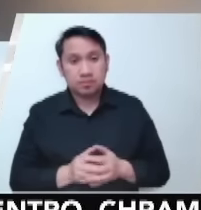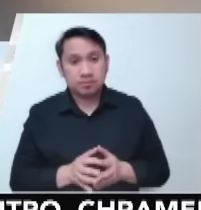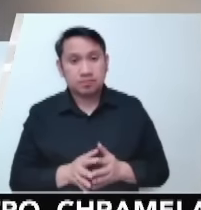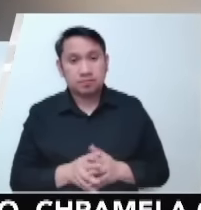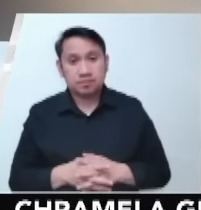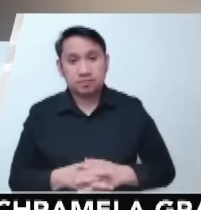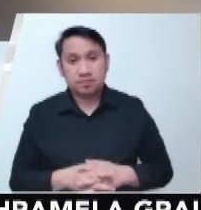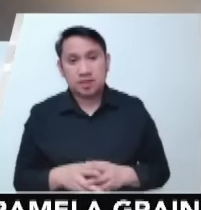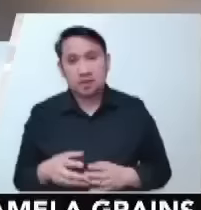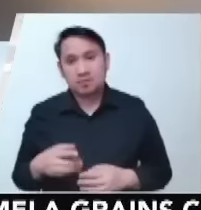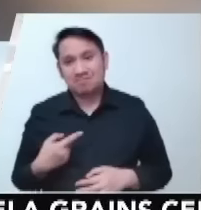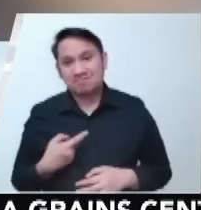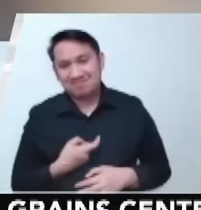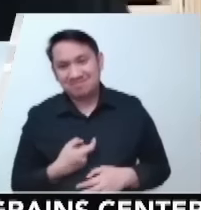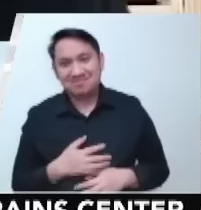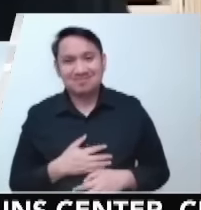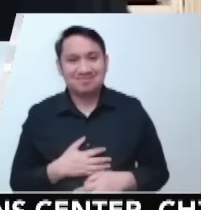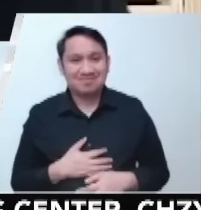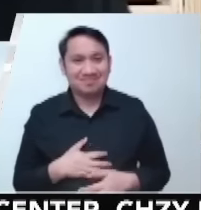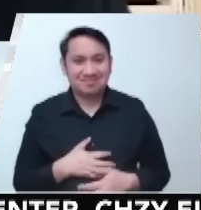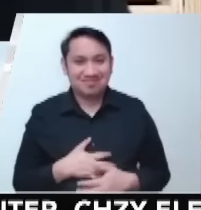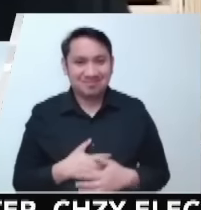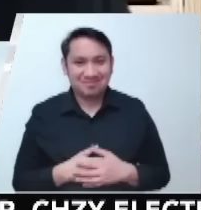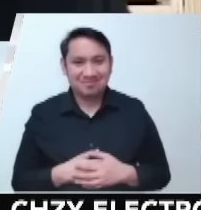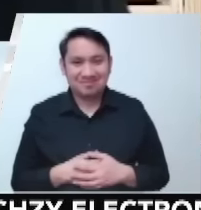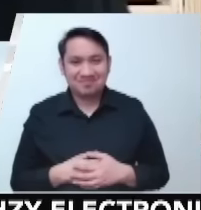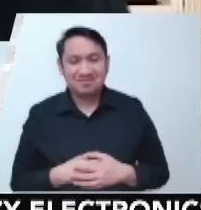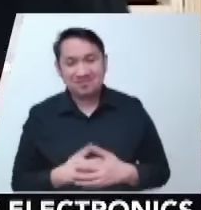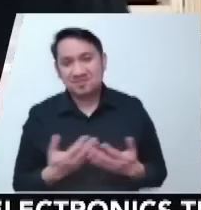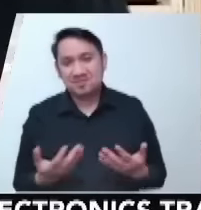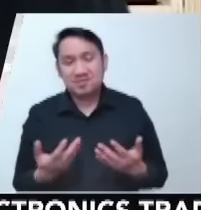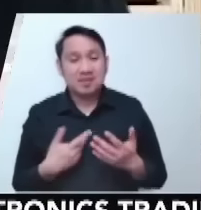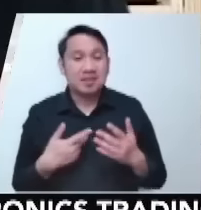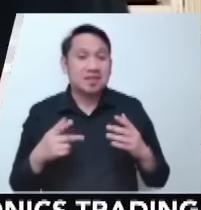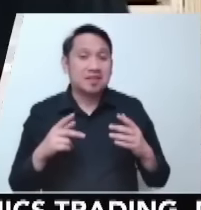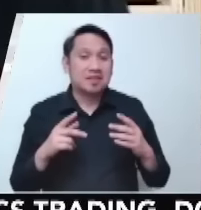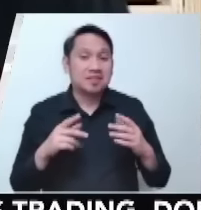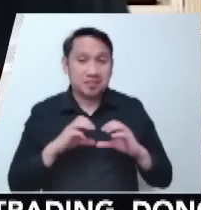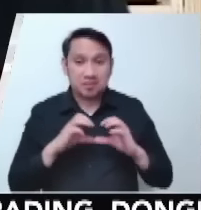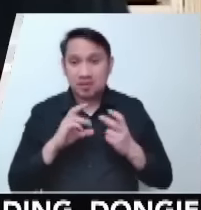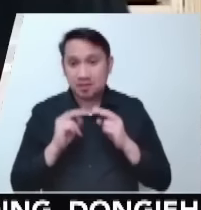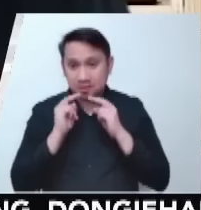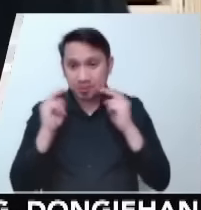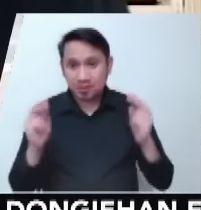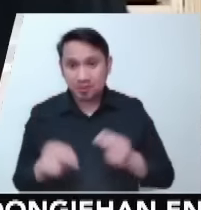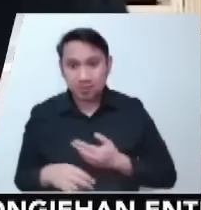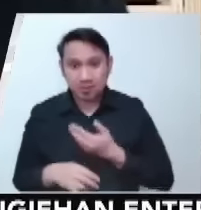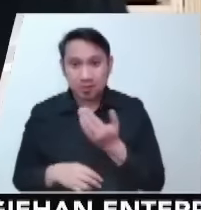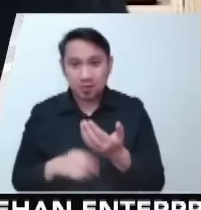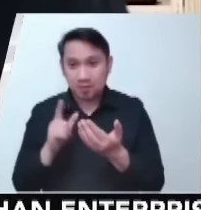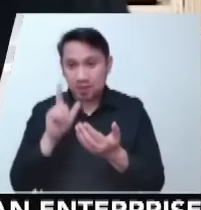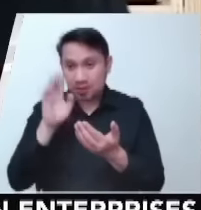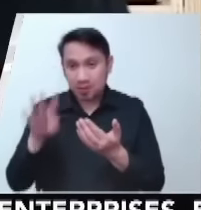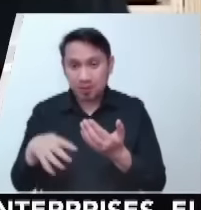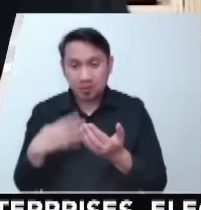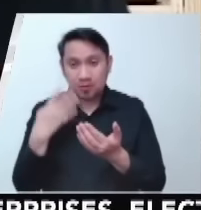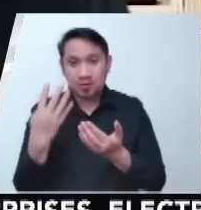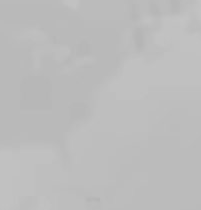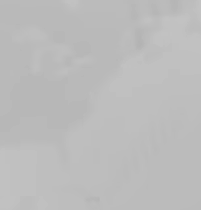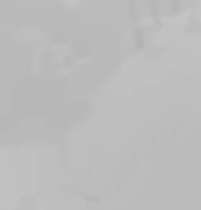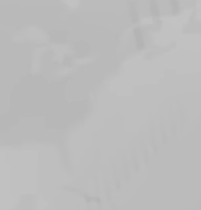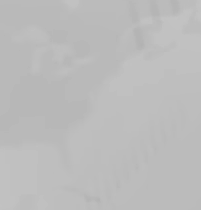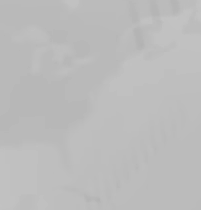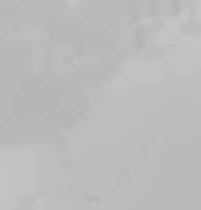na wala na kanina padala eh para sa GMA integrated news raffi tima nakatutok 24